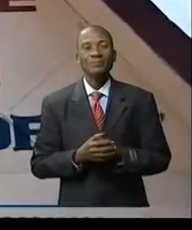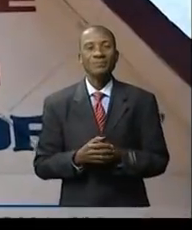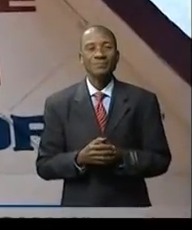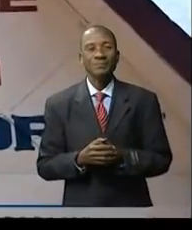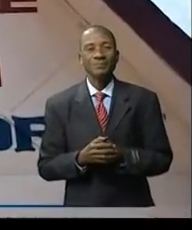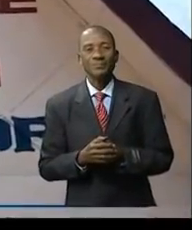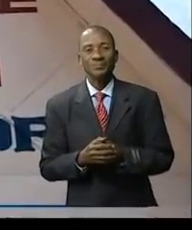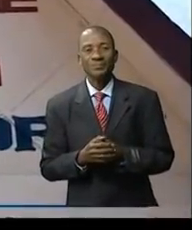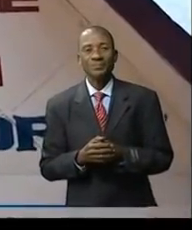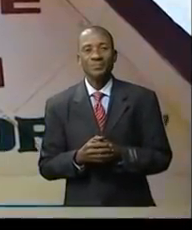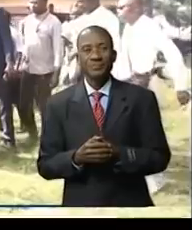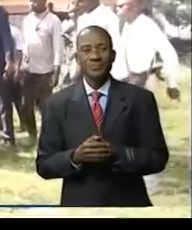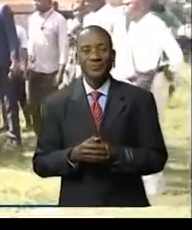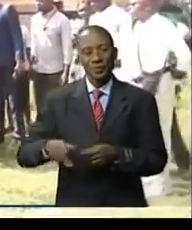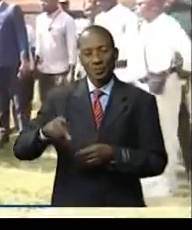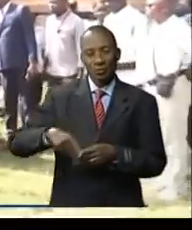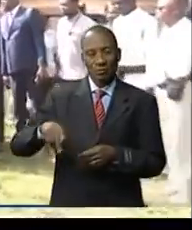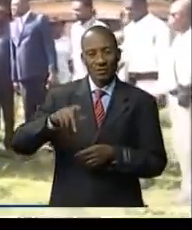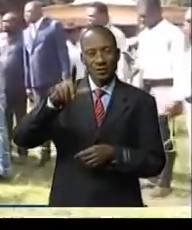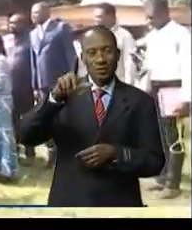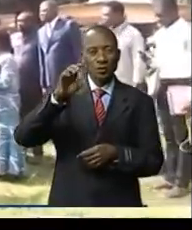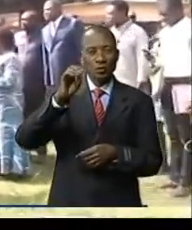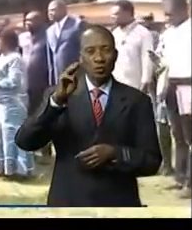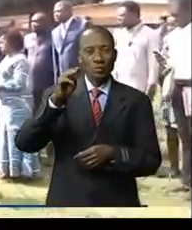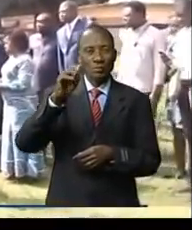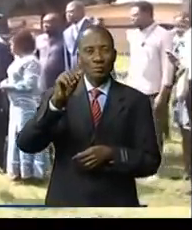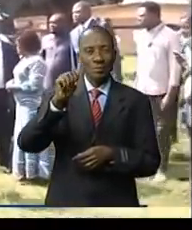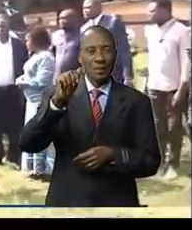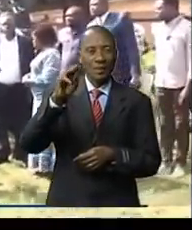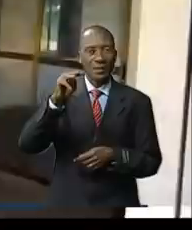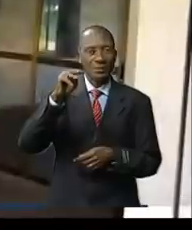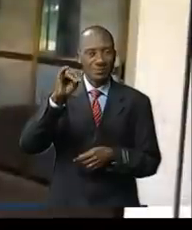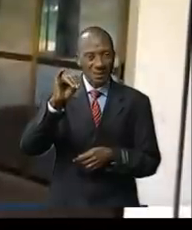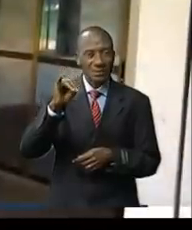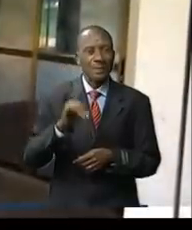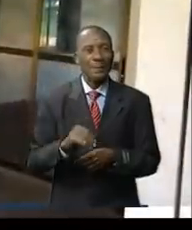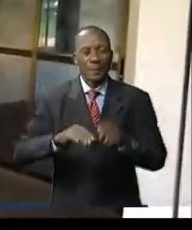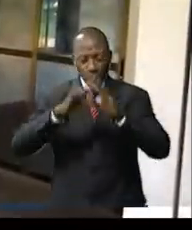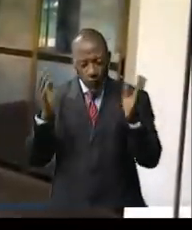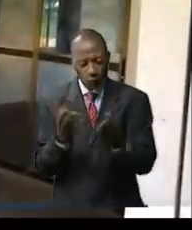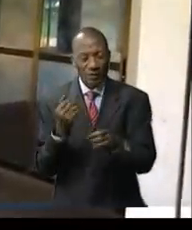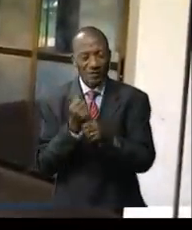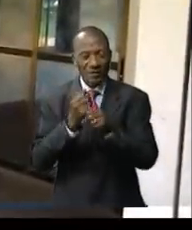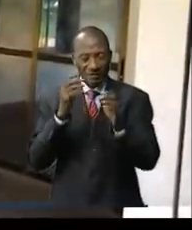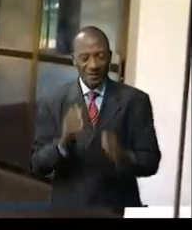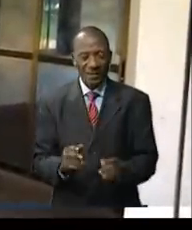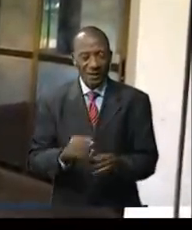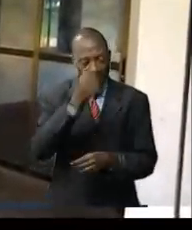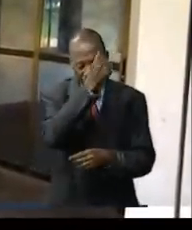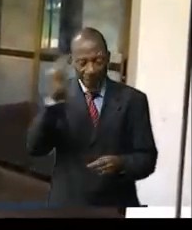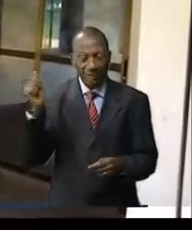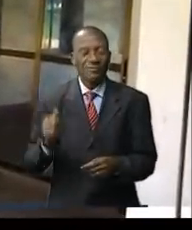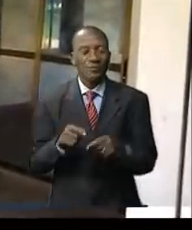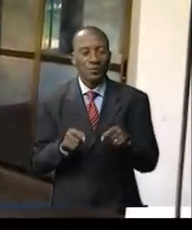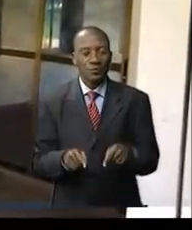Grogne au gouvernorat des provinces de l'Omami. Les agents et cadres aux côtés des ministres provinciaux ont boycotté le travail ce lundi 20 septembre. En